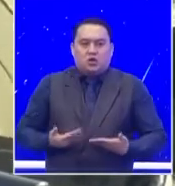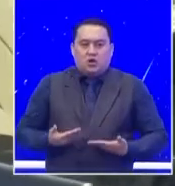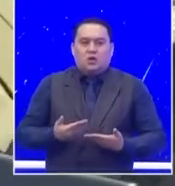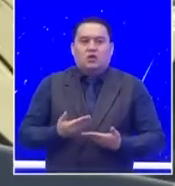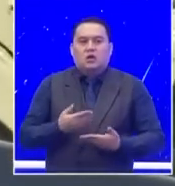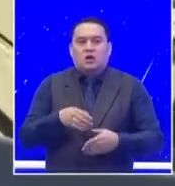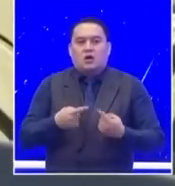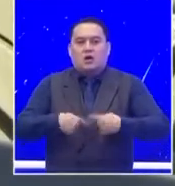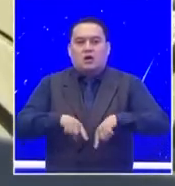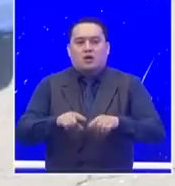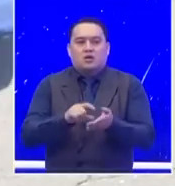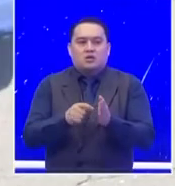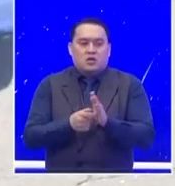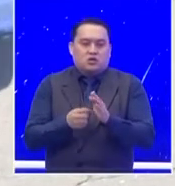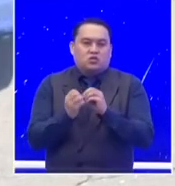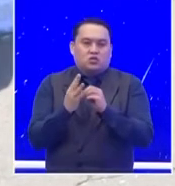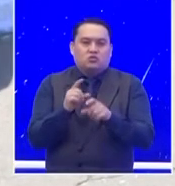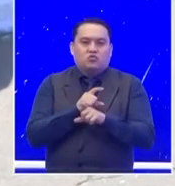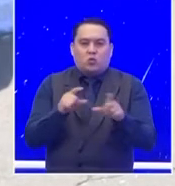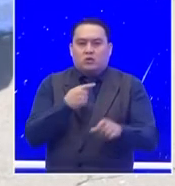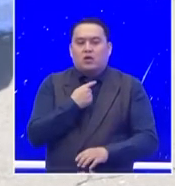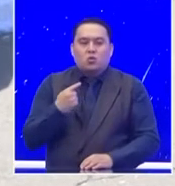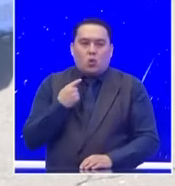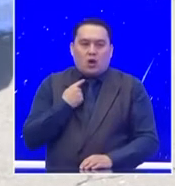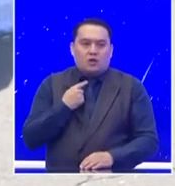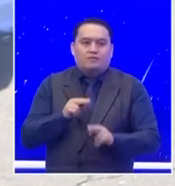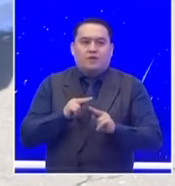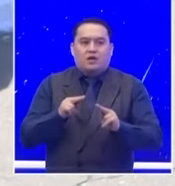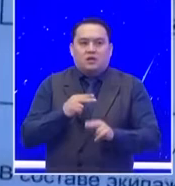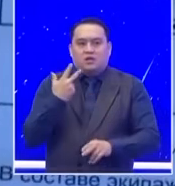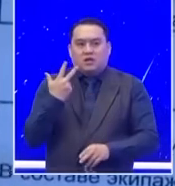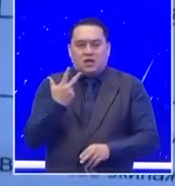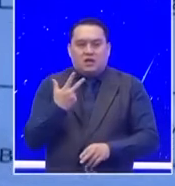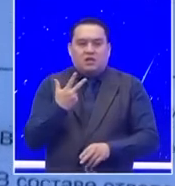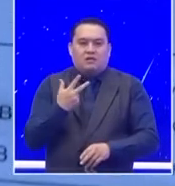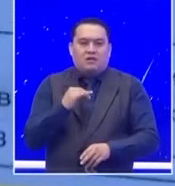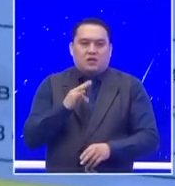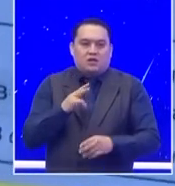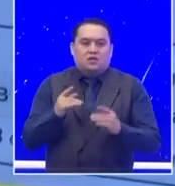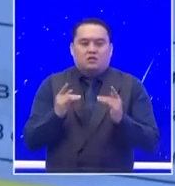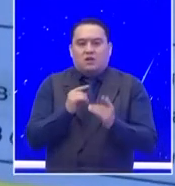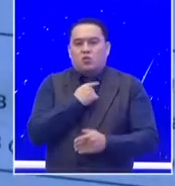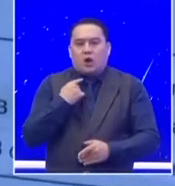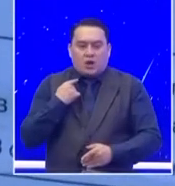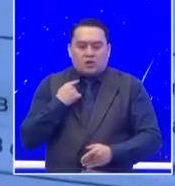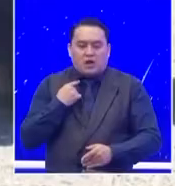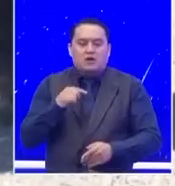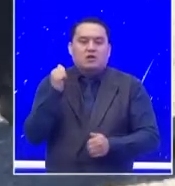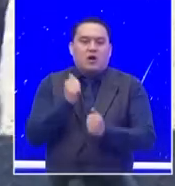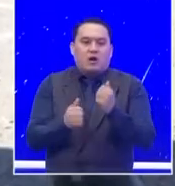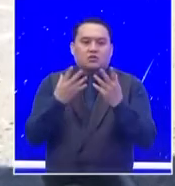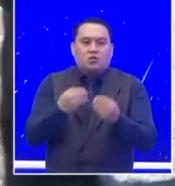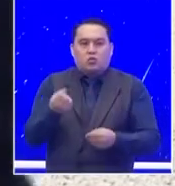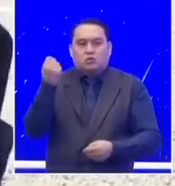ученики кадетских классов 14-й школы Талдыкургана и воспитанники 3-го интерната областного центра. О буднях своих